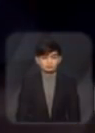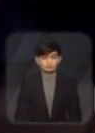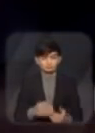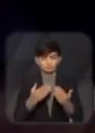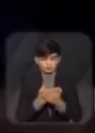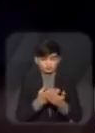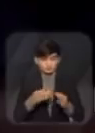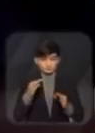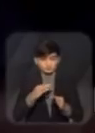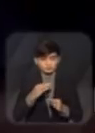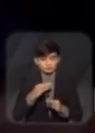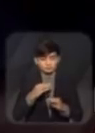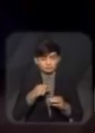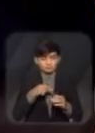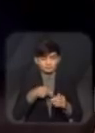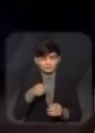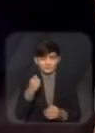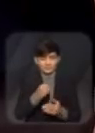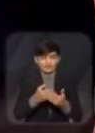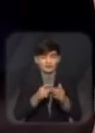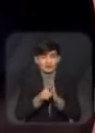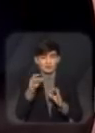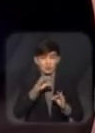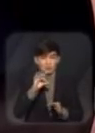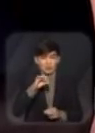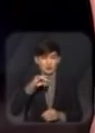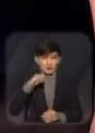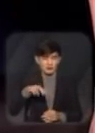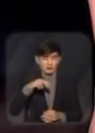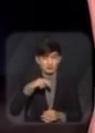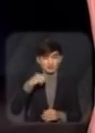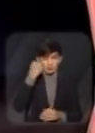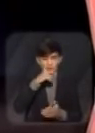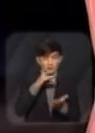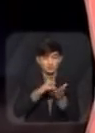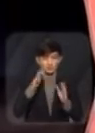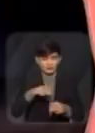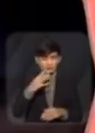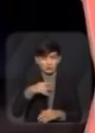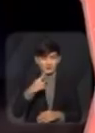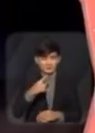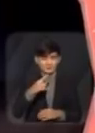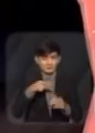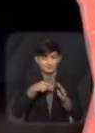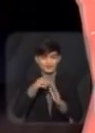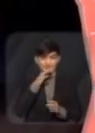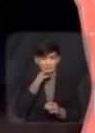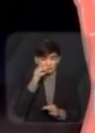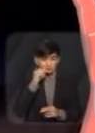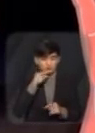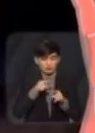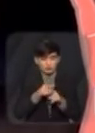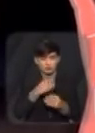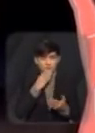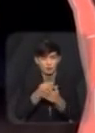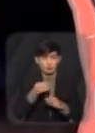Тікелей эфирде Информбюро. Осы аптаның басында Орал қаласында 41 жастағы азамат күллі күштік құрылымдарды аяғынан тік тұрғызды. Ерлан Исламғалиев